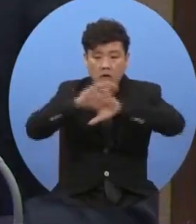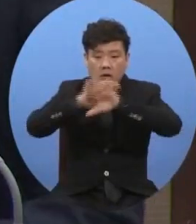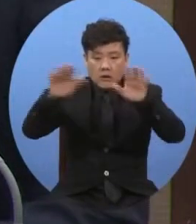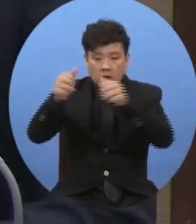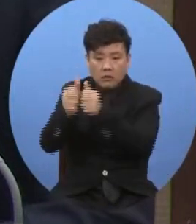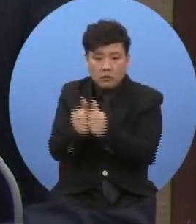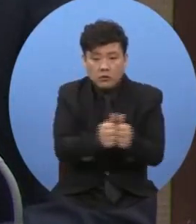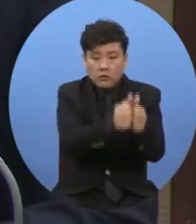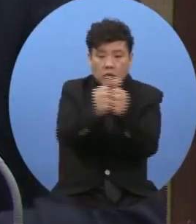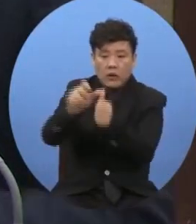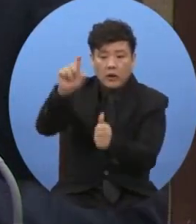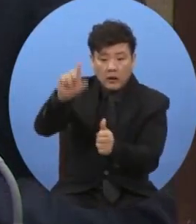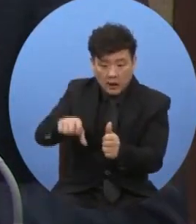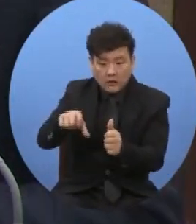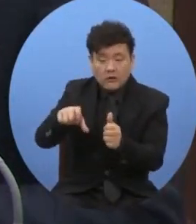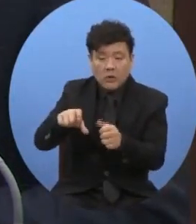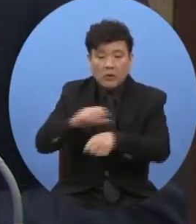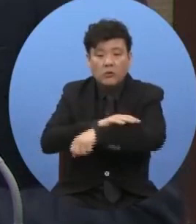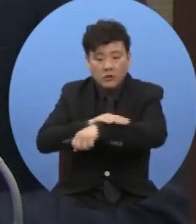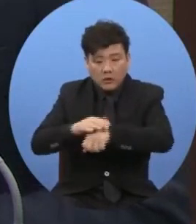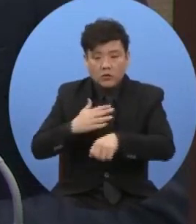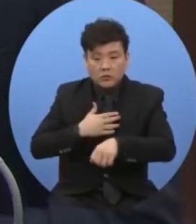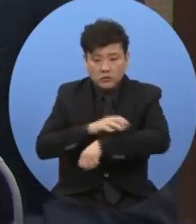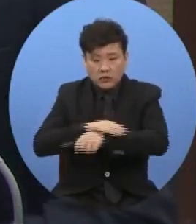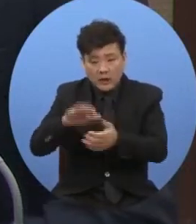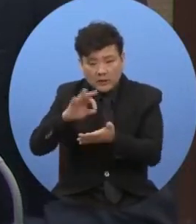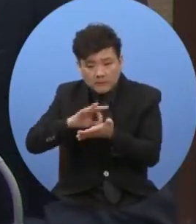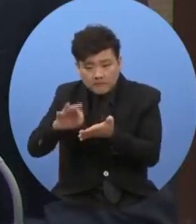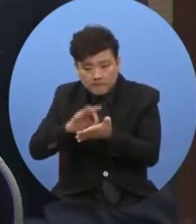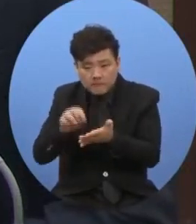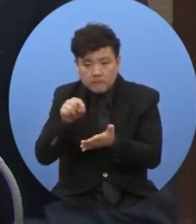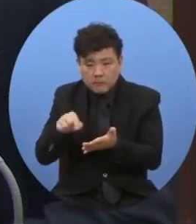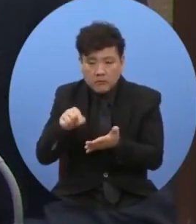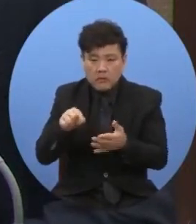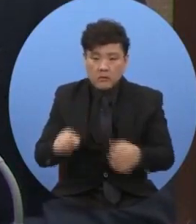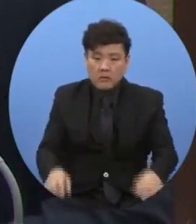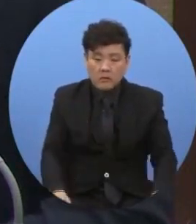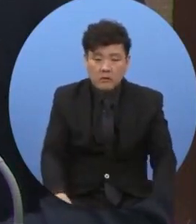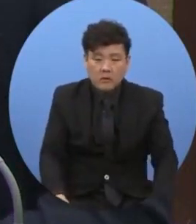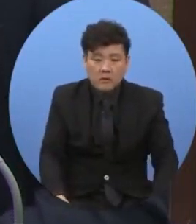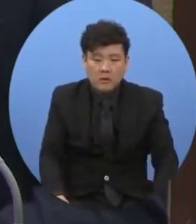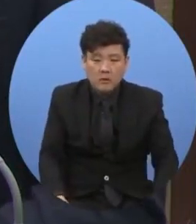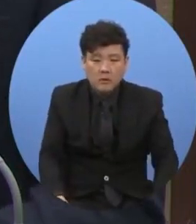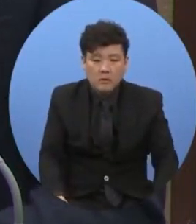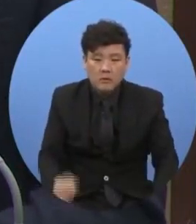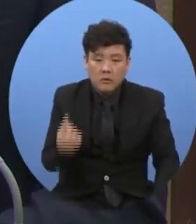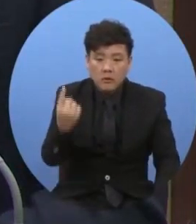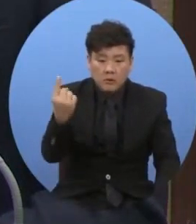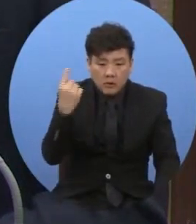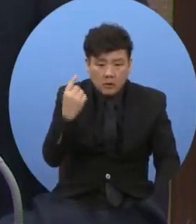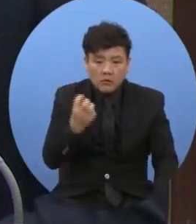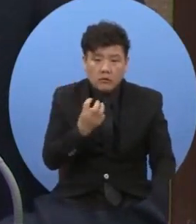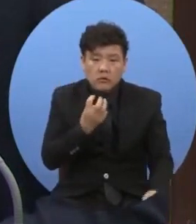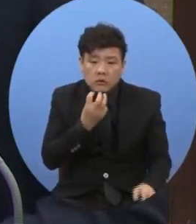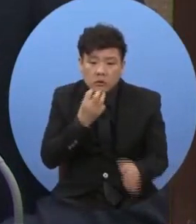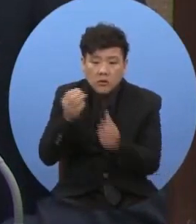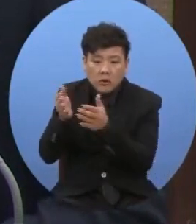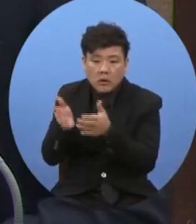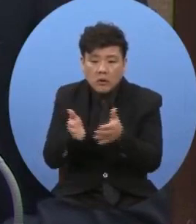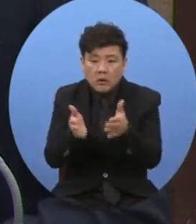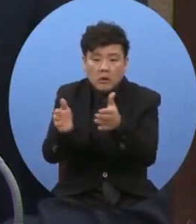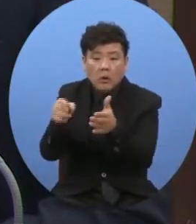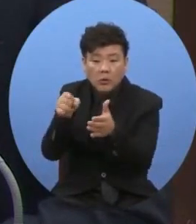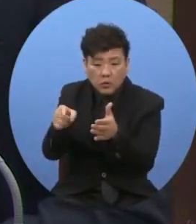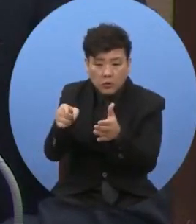같습니다. 저 지금 잘 쓰고 있고요. 다만 이제 좀 여러 가지 문제점들이 있는 것 같아요. 어제 이제 경기도 경유하는 서울시